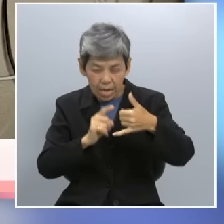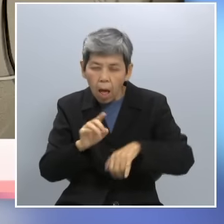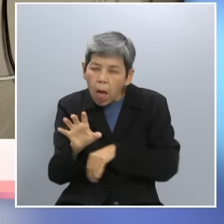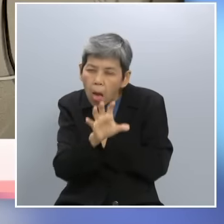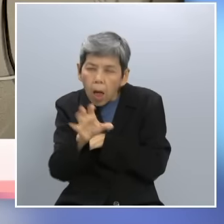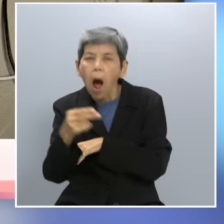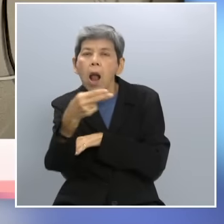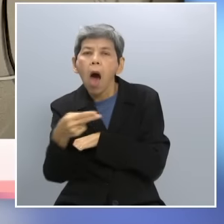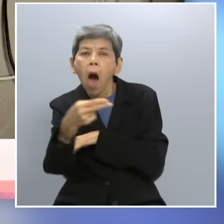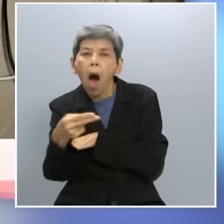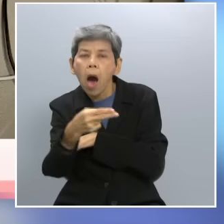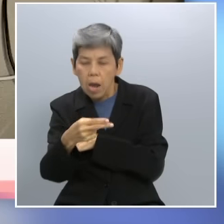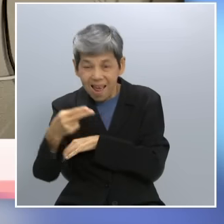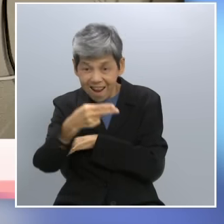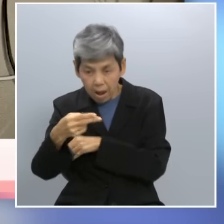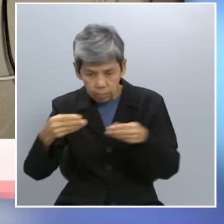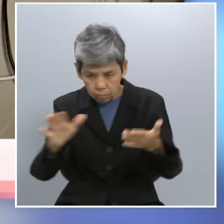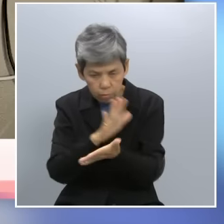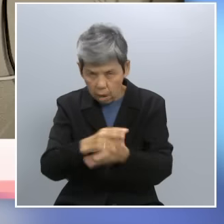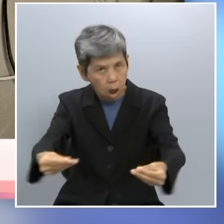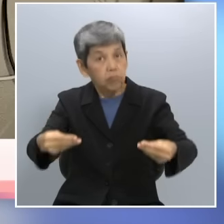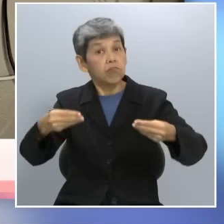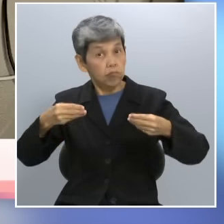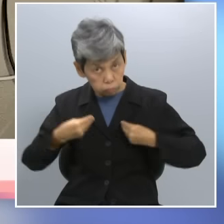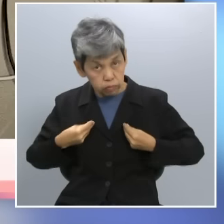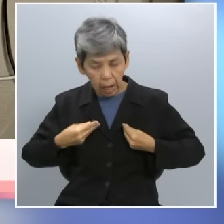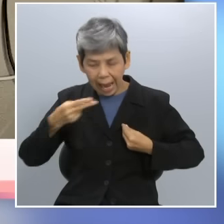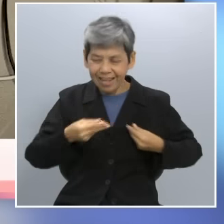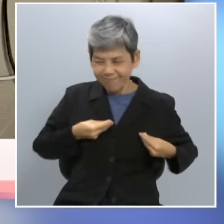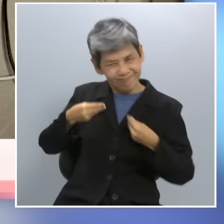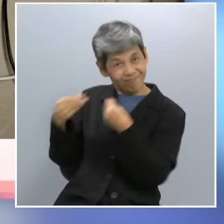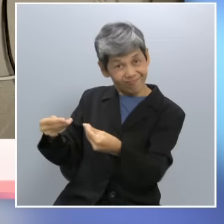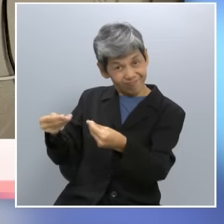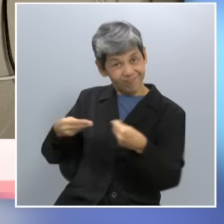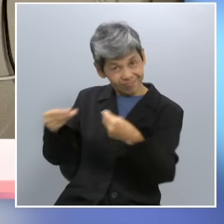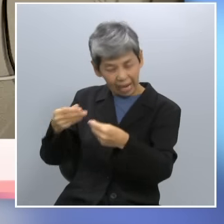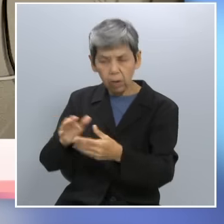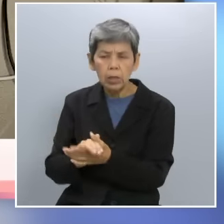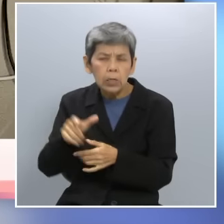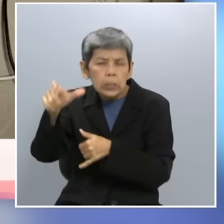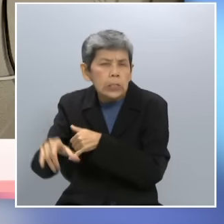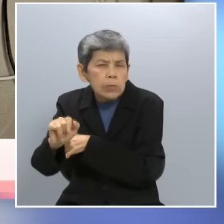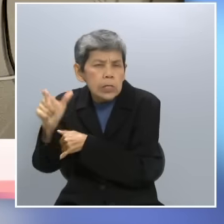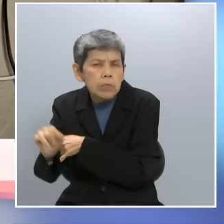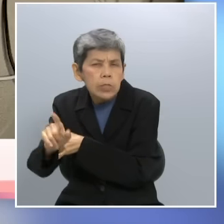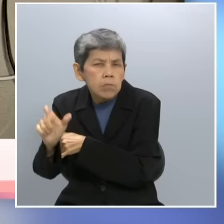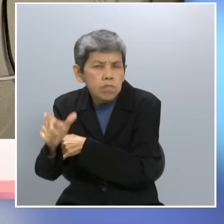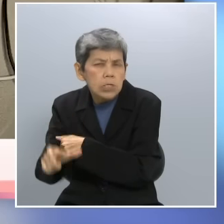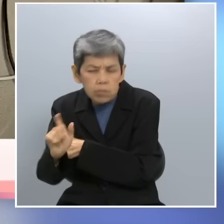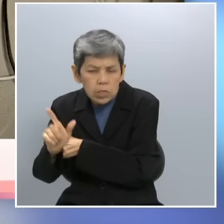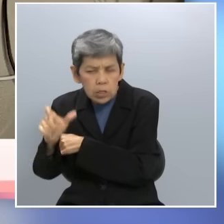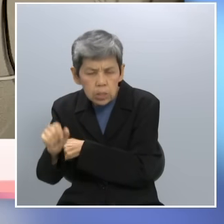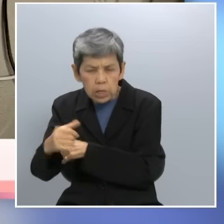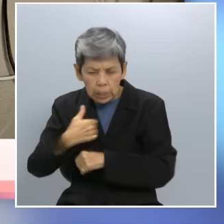ทางฝั่งหลานให้หลานเนี่ยส่งเอกสารมาให้พอหลานส่งเอกสารมาให้ไอ้โจรคนนี้คุณผู้ชมครับไอ้ฆาตกรคนนี้